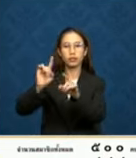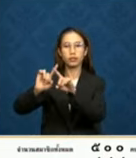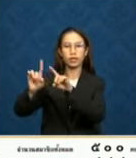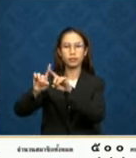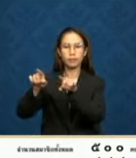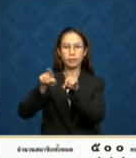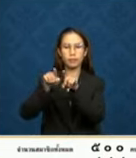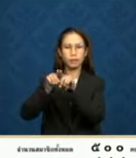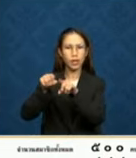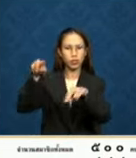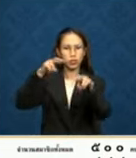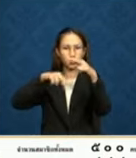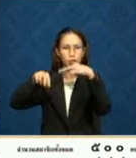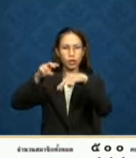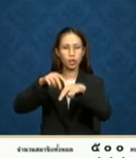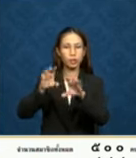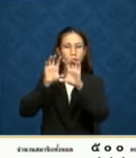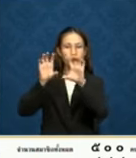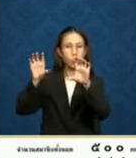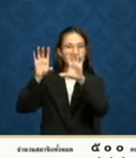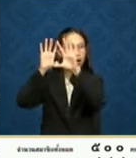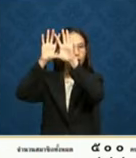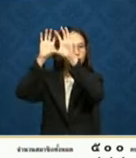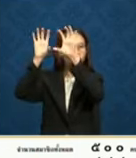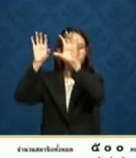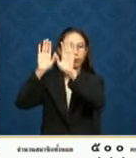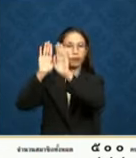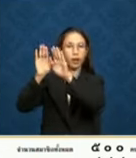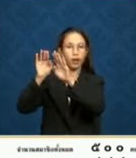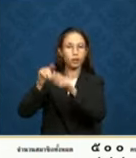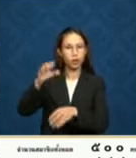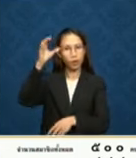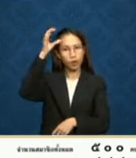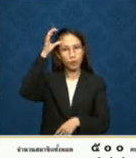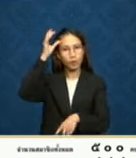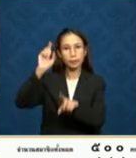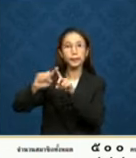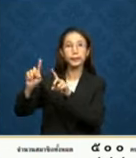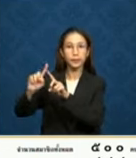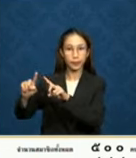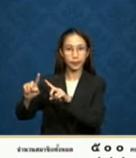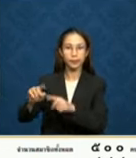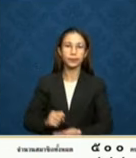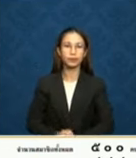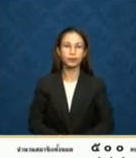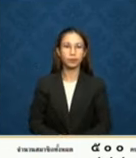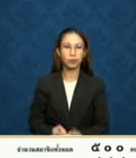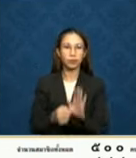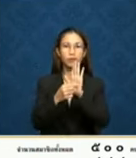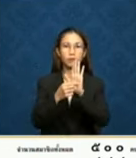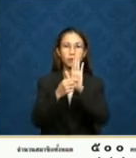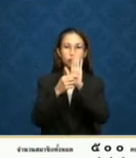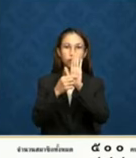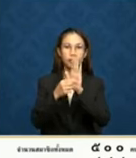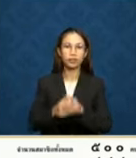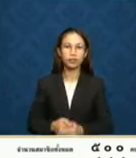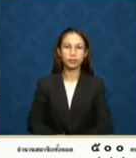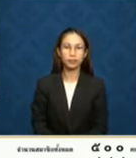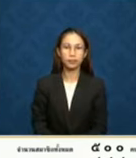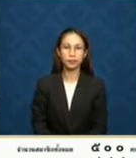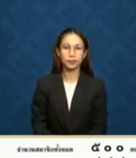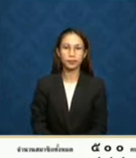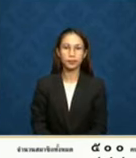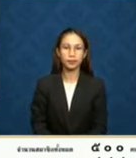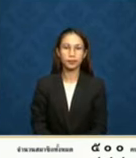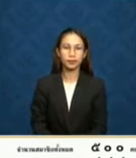ครอง หอ Cost of Ownershipครบ ที่รัฐจำเป็จะต้ดูแลห์แวร์ต่ตัอย่างครับ เมื่อก่อนนี้เนี่ เวล